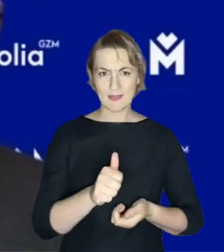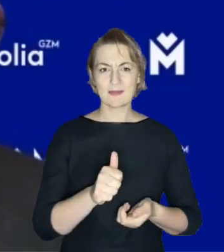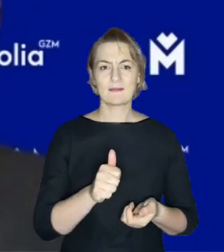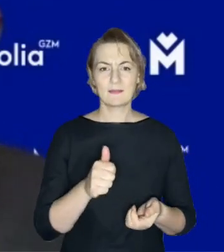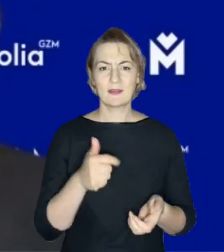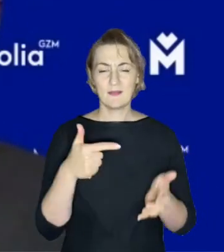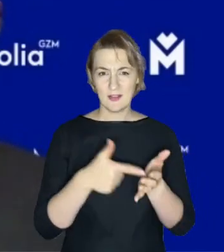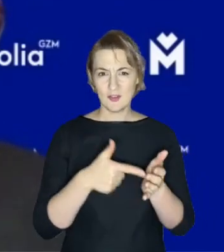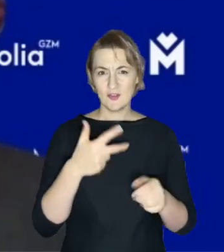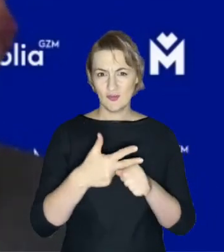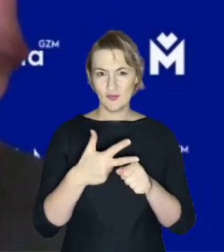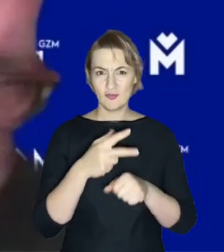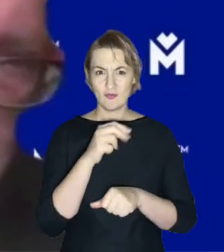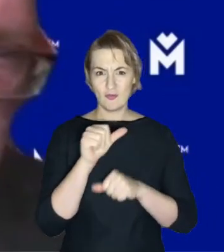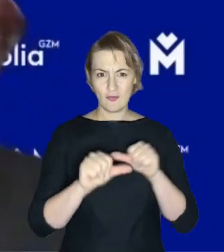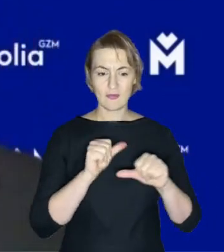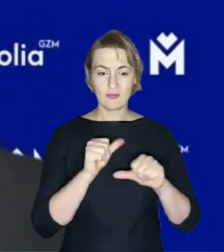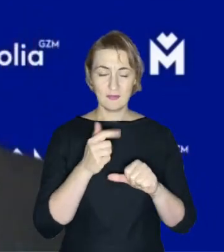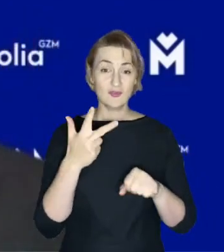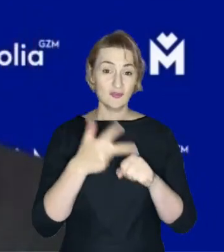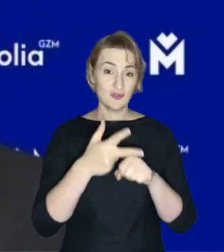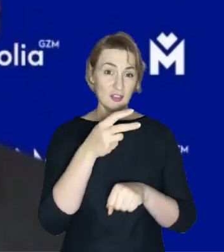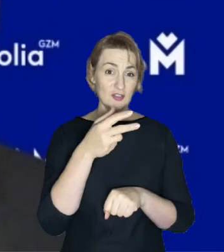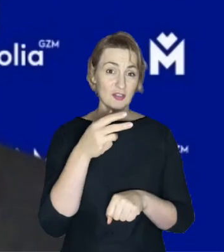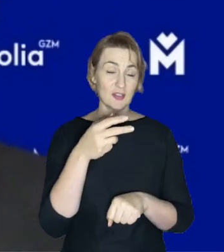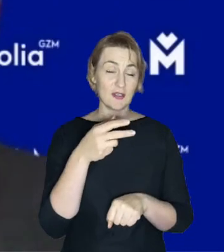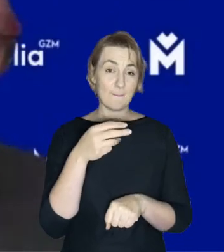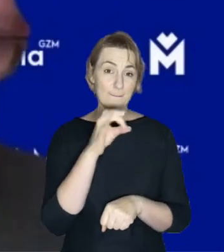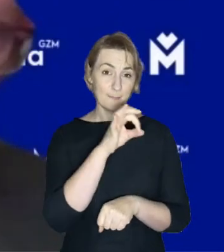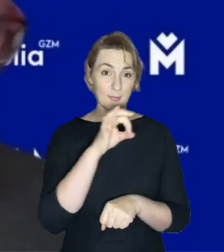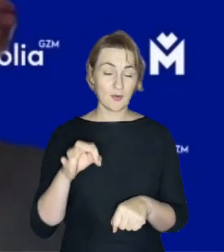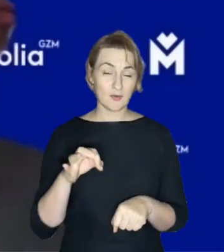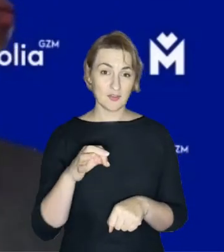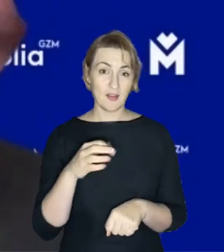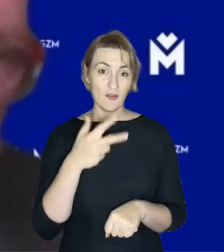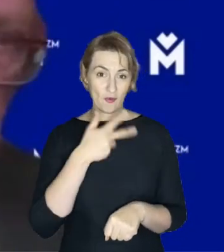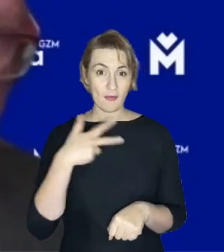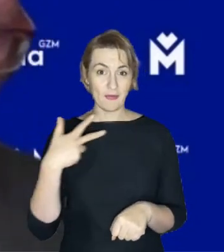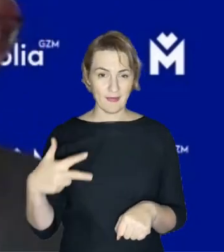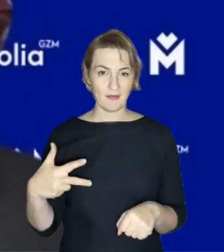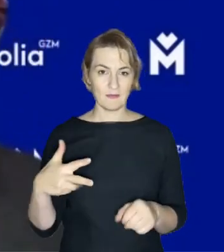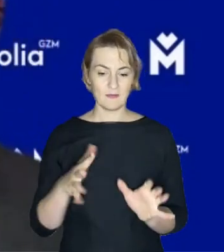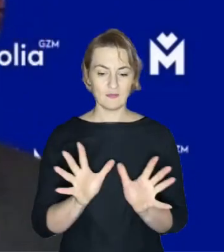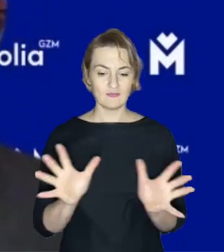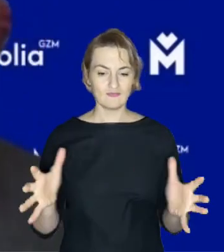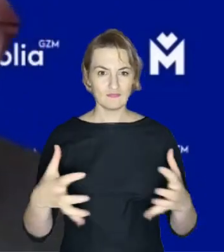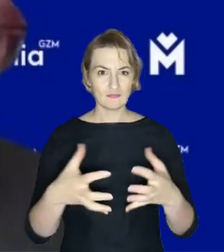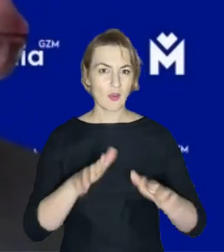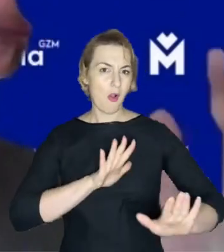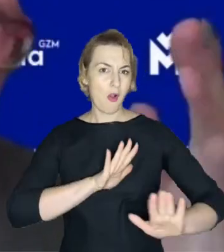chcemy 30% naszego kontynentu objąć ochroną, z tego 10% dziką,